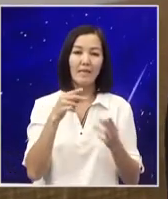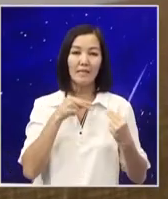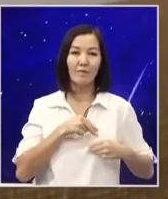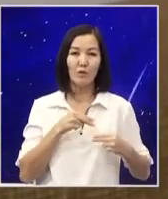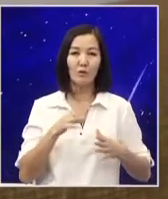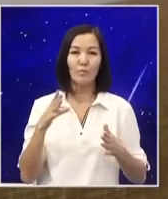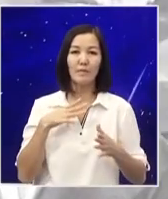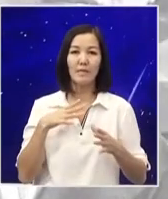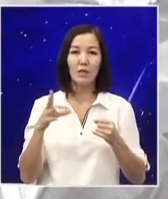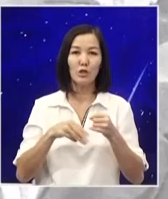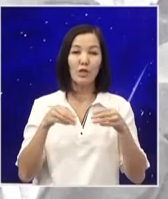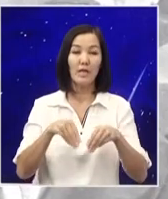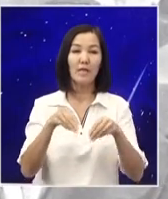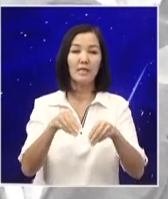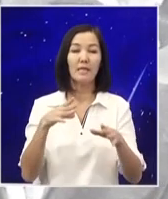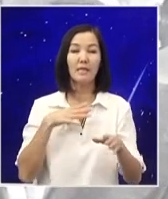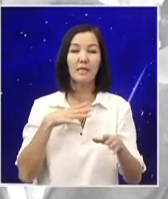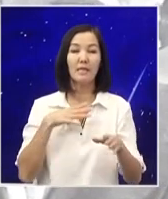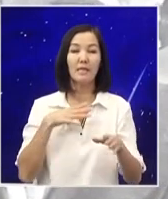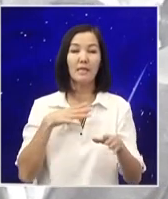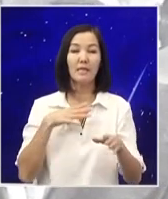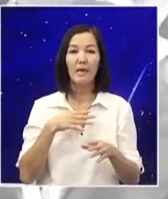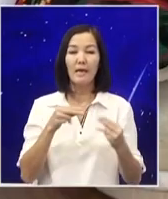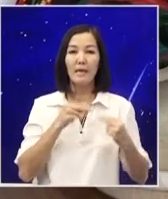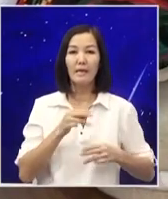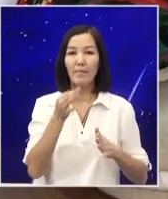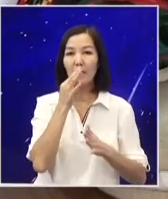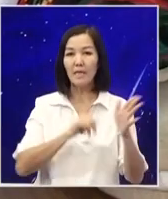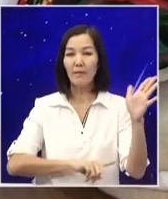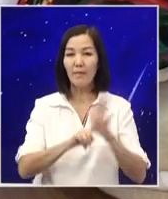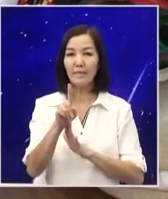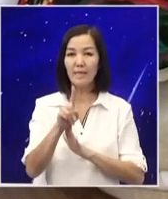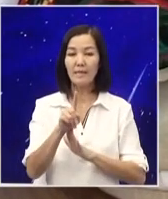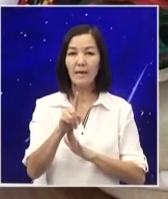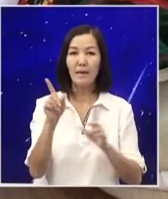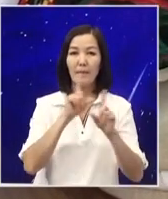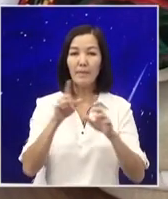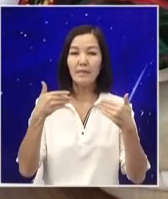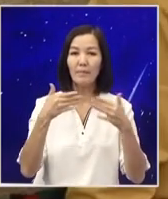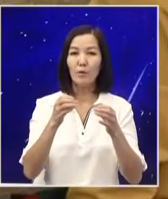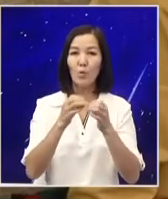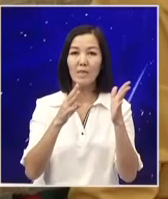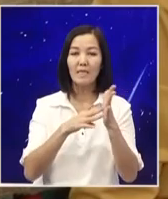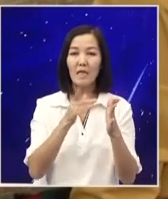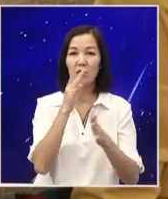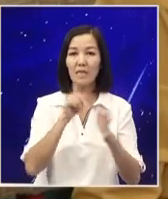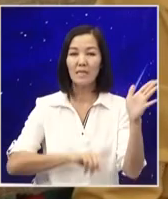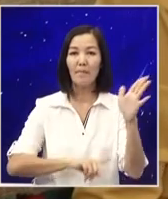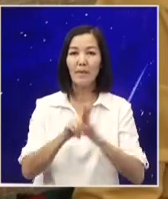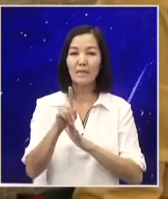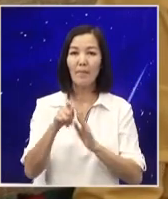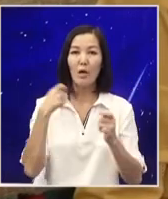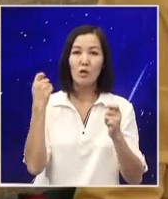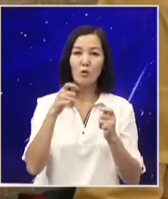идіріп, егінде жүрді. Екінші анасында көрген ерте араласты. Мектеп бітіре сала 18 жасында шопан көмекшісі